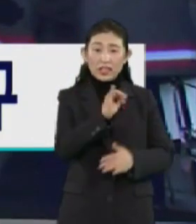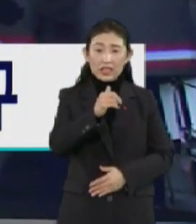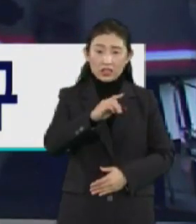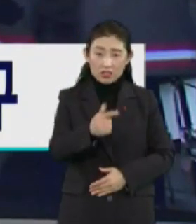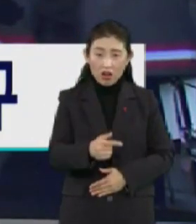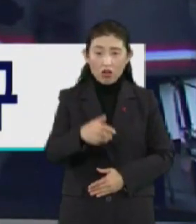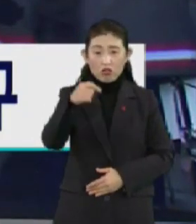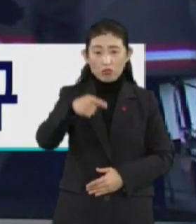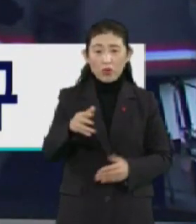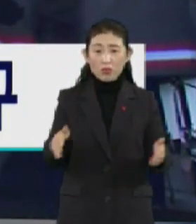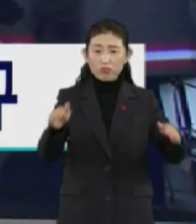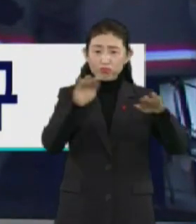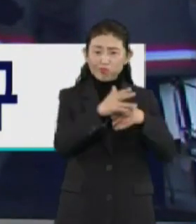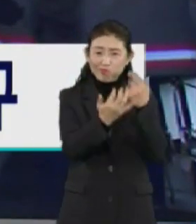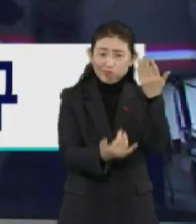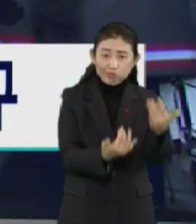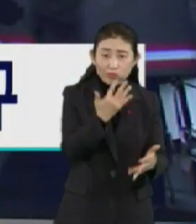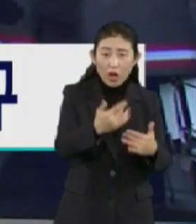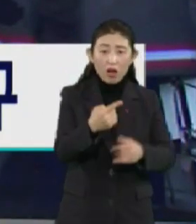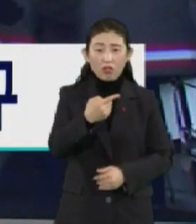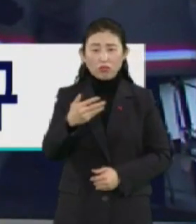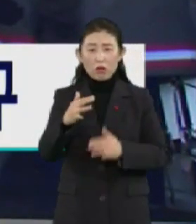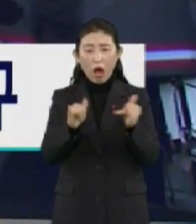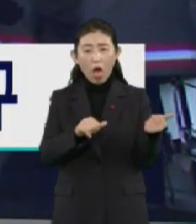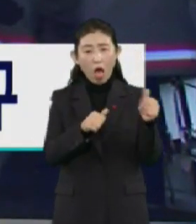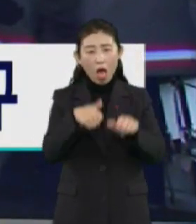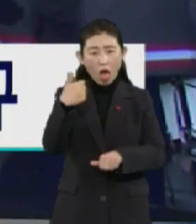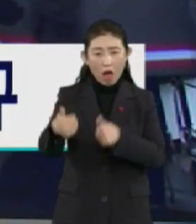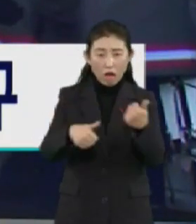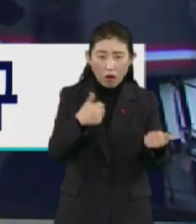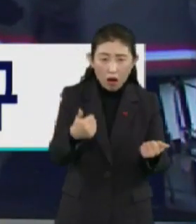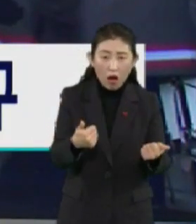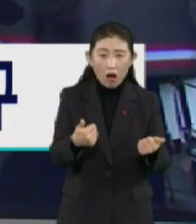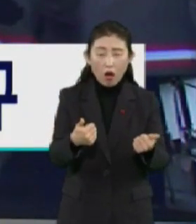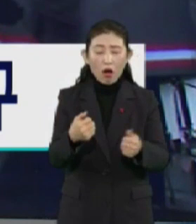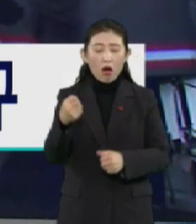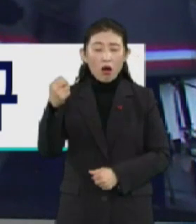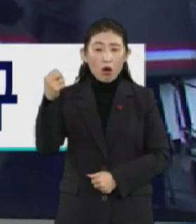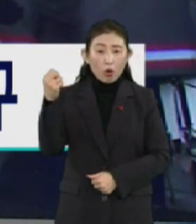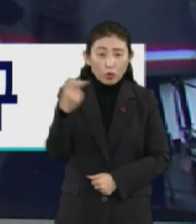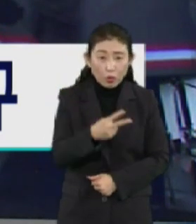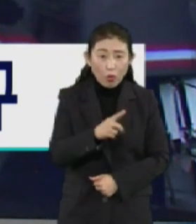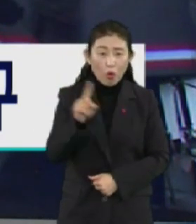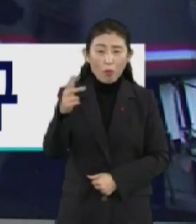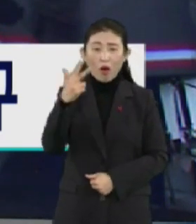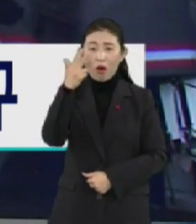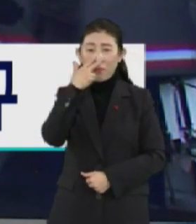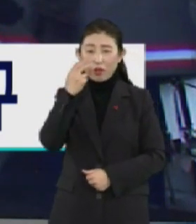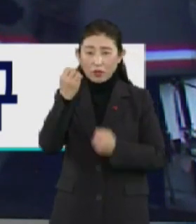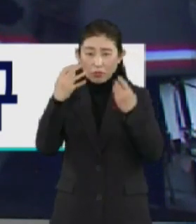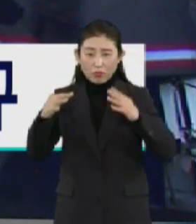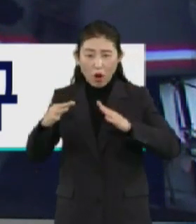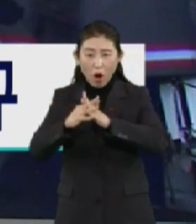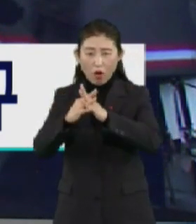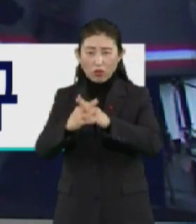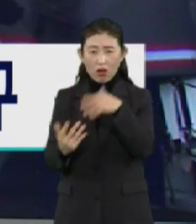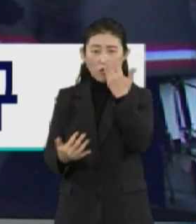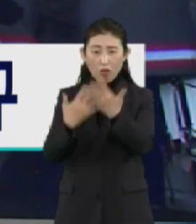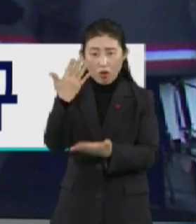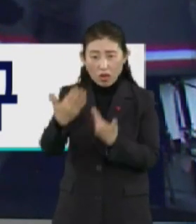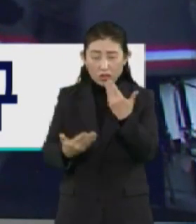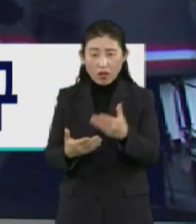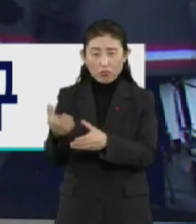경기도 이천 쿠팡 물류센터 화재로 소방관이 순직한 지 반년도 안 돼 발생한 평택 신축공사장